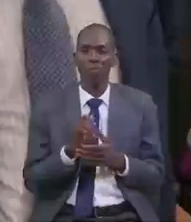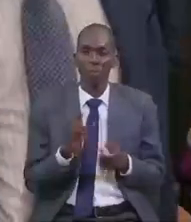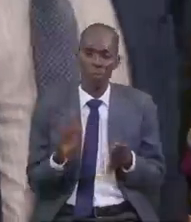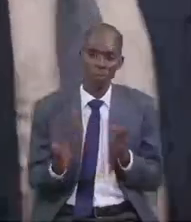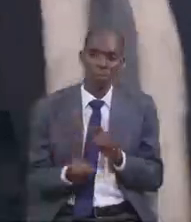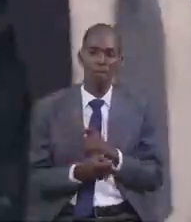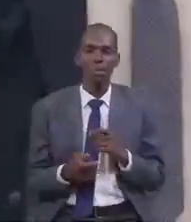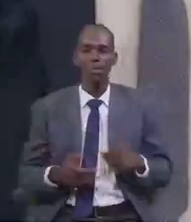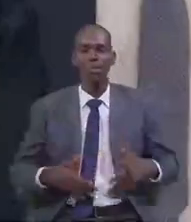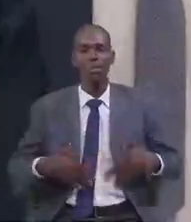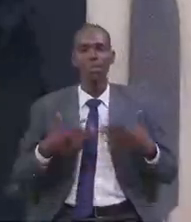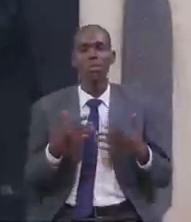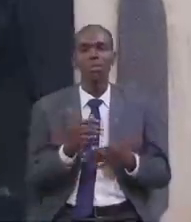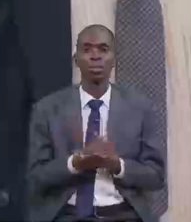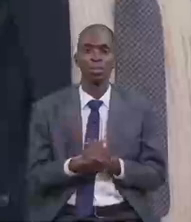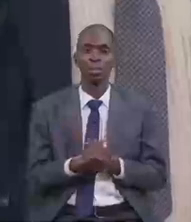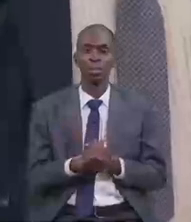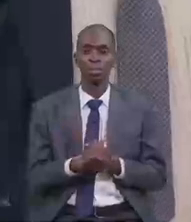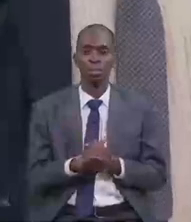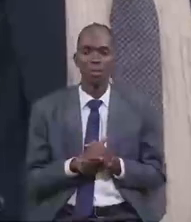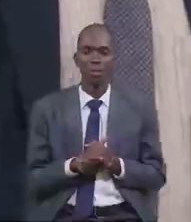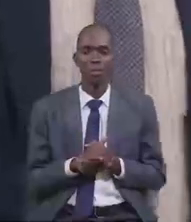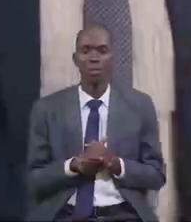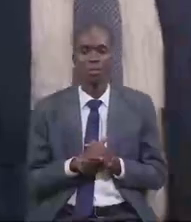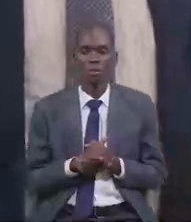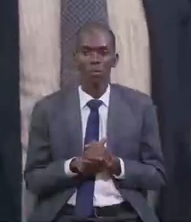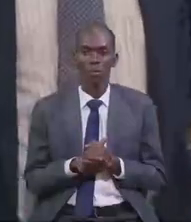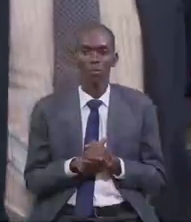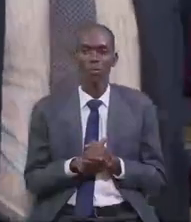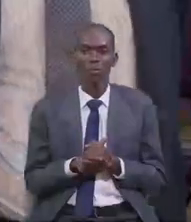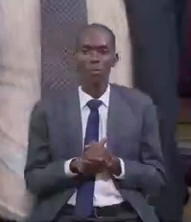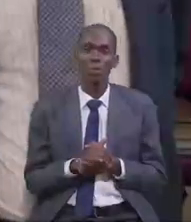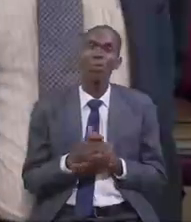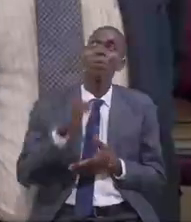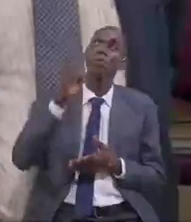vie transformée. Dieu regarde au cœur,